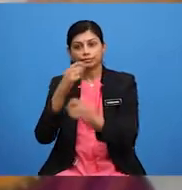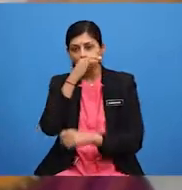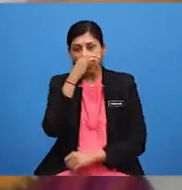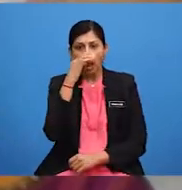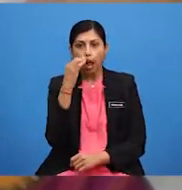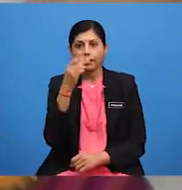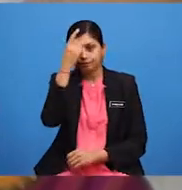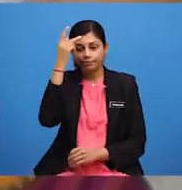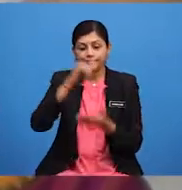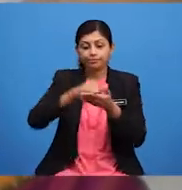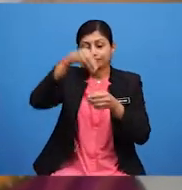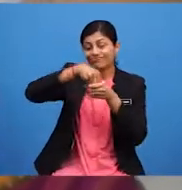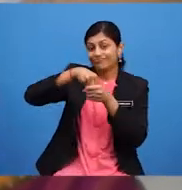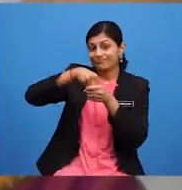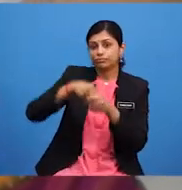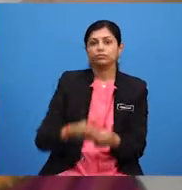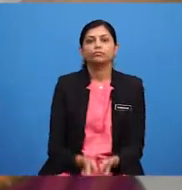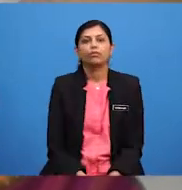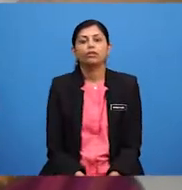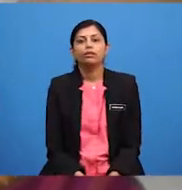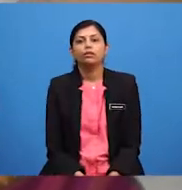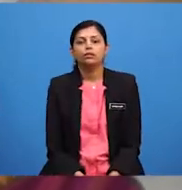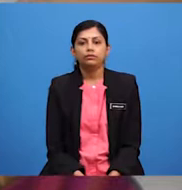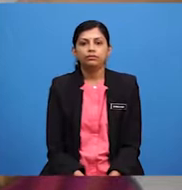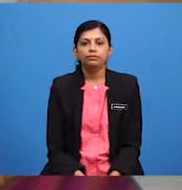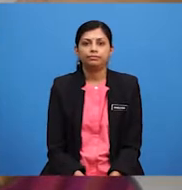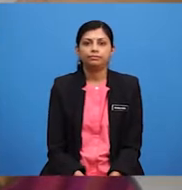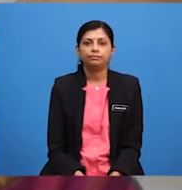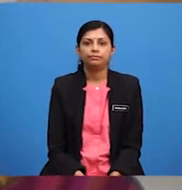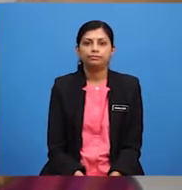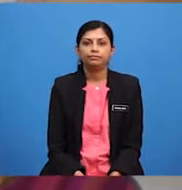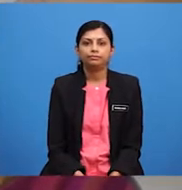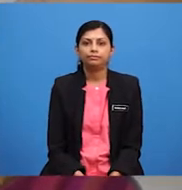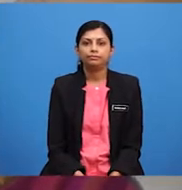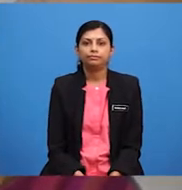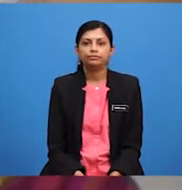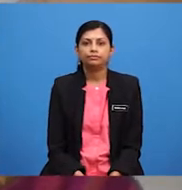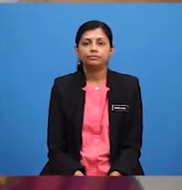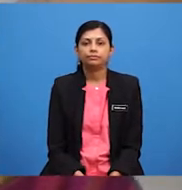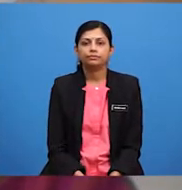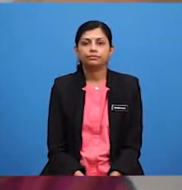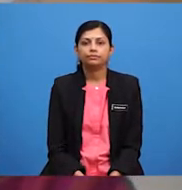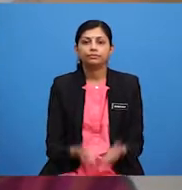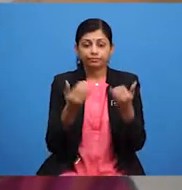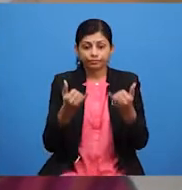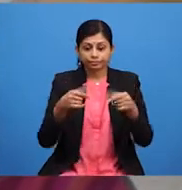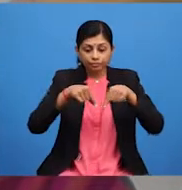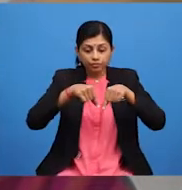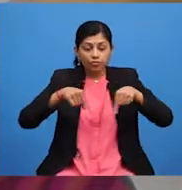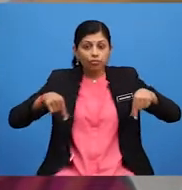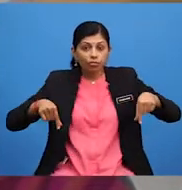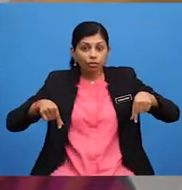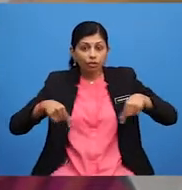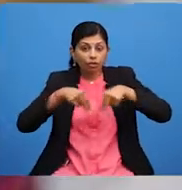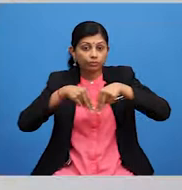Langkah yang kelima, murid-murid menentukan ukuran lebar objek yang dikehendaki bermula dari